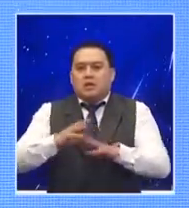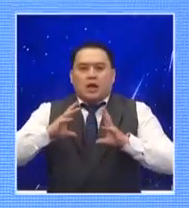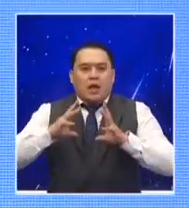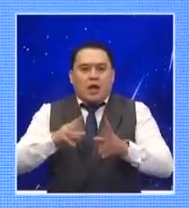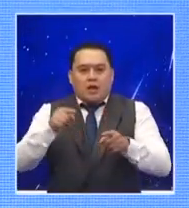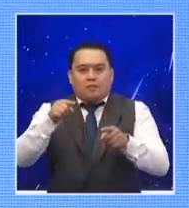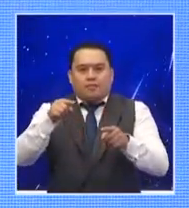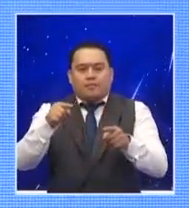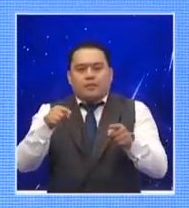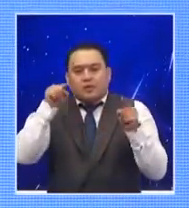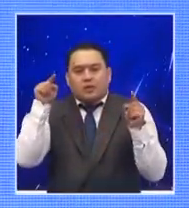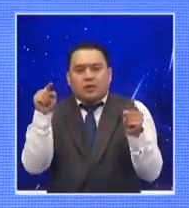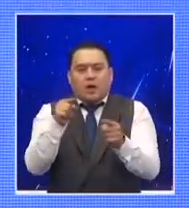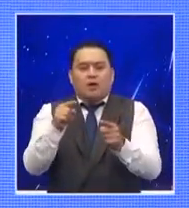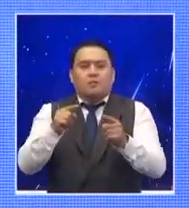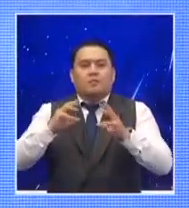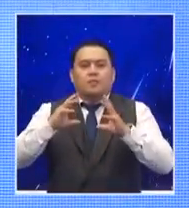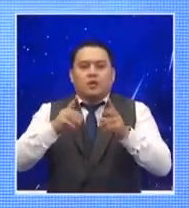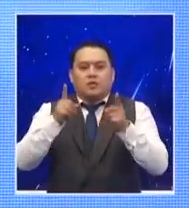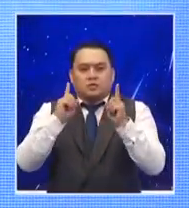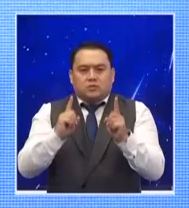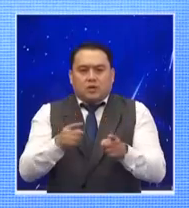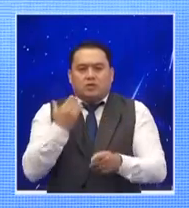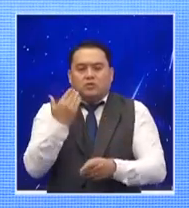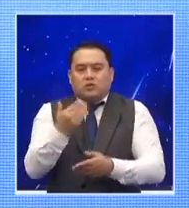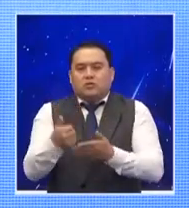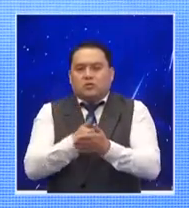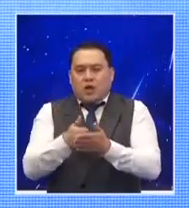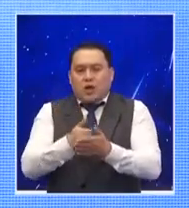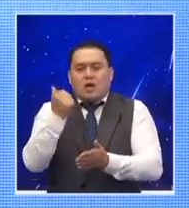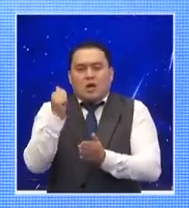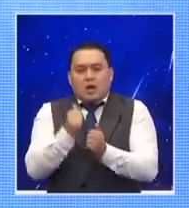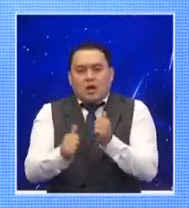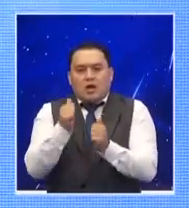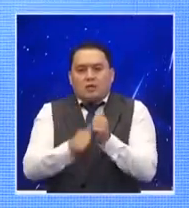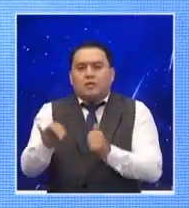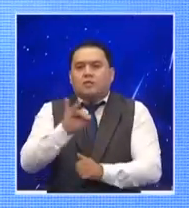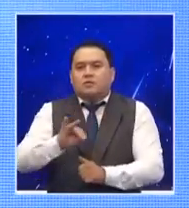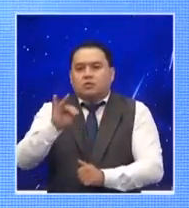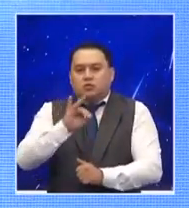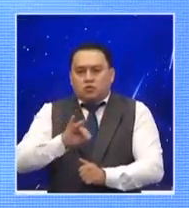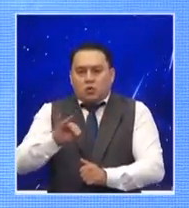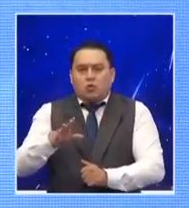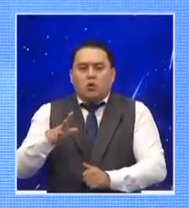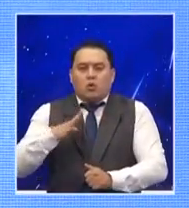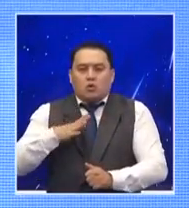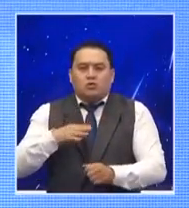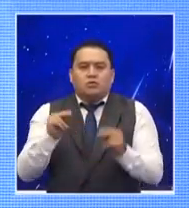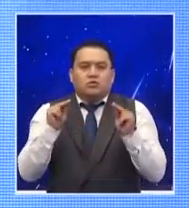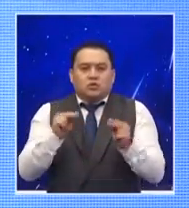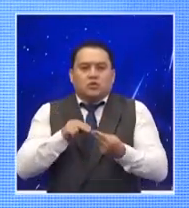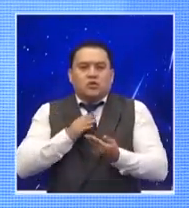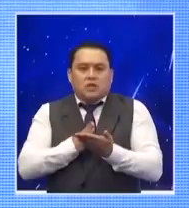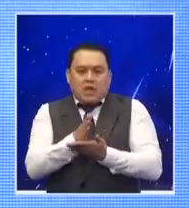барша әлем мойындады. Тәуелсіздік тарихының әр парағында елбасымыздың ұшан теңіз